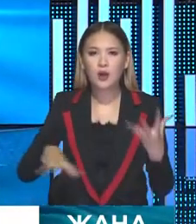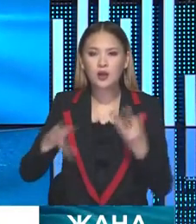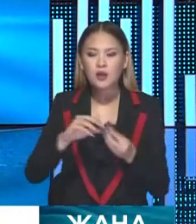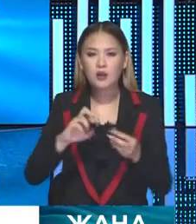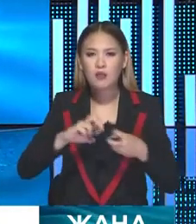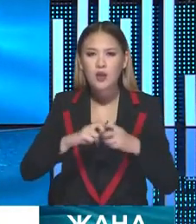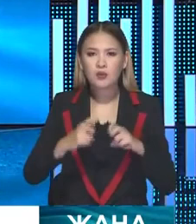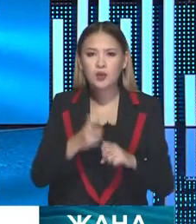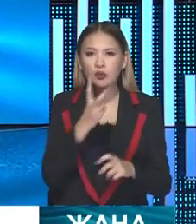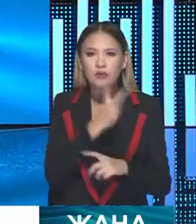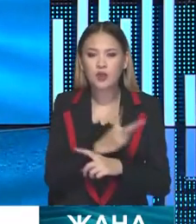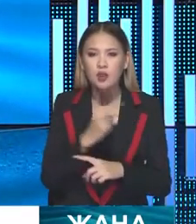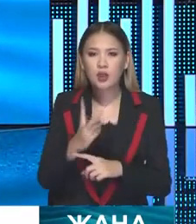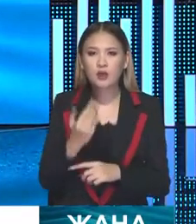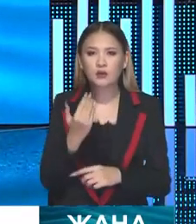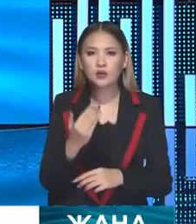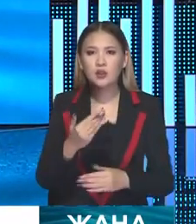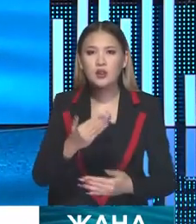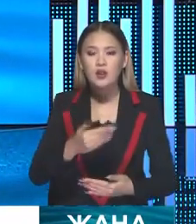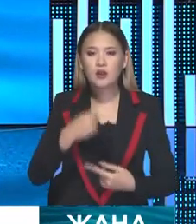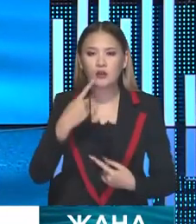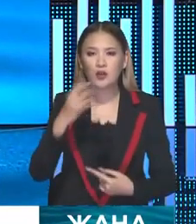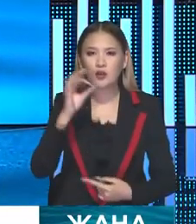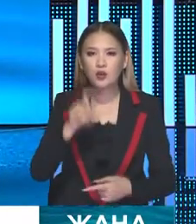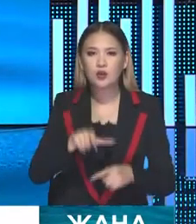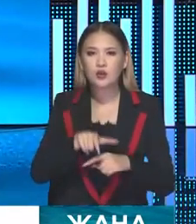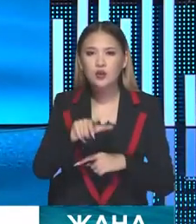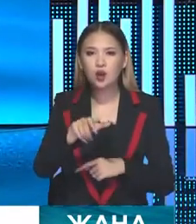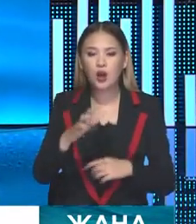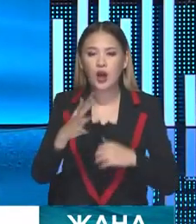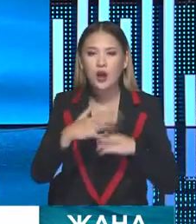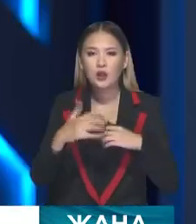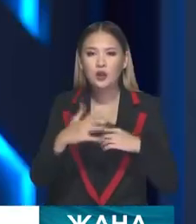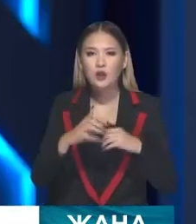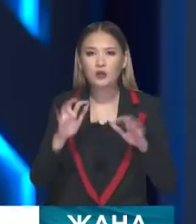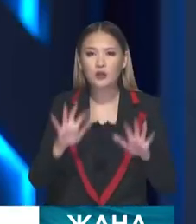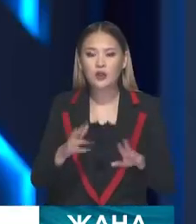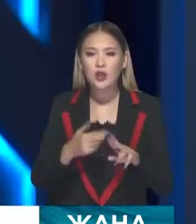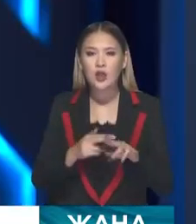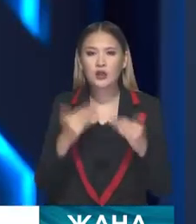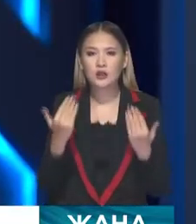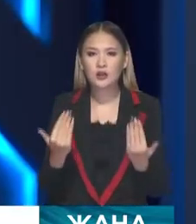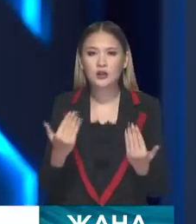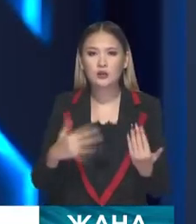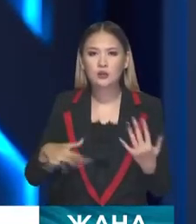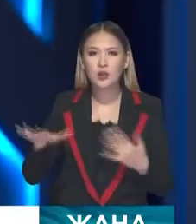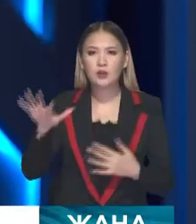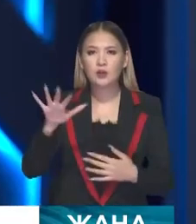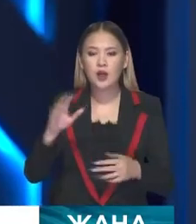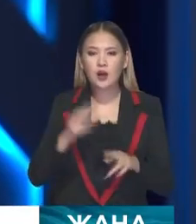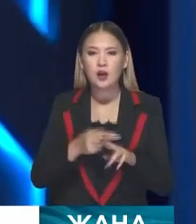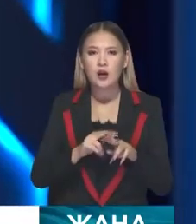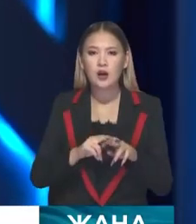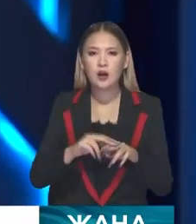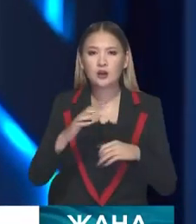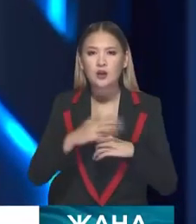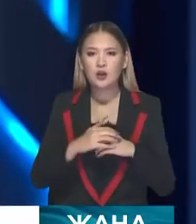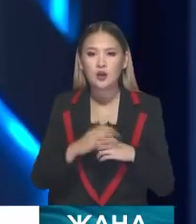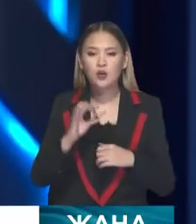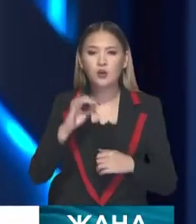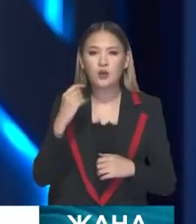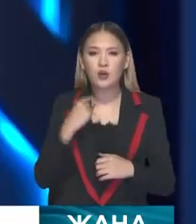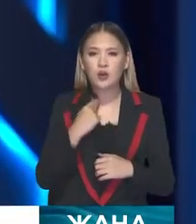отырмыз. Жаңағы сіз айтып отқан жол саласында қолданылатын жаңа Атырау өңіріне қарасақ, біз қазіргі уақытта батыс өңірлерде жаңа Атырау, Ақтөбе, Орал